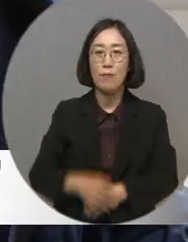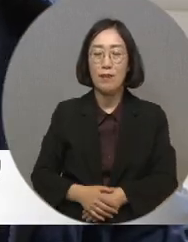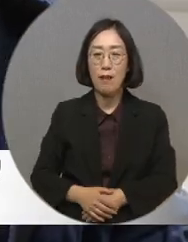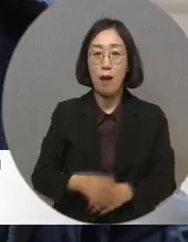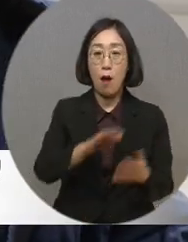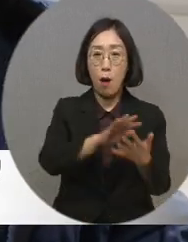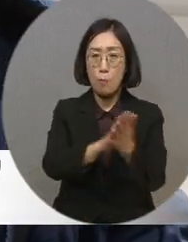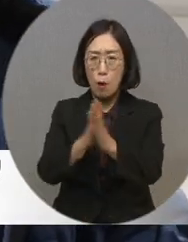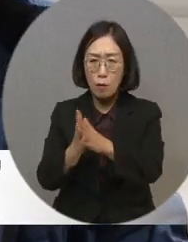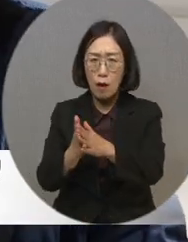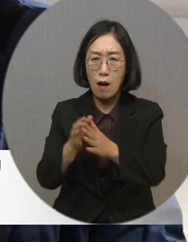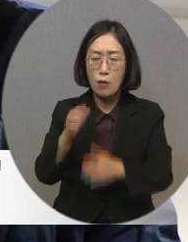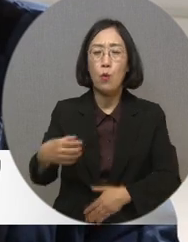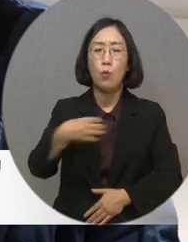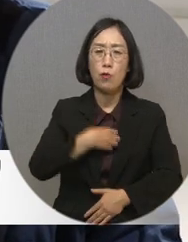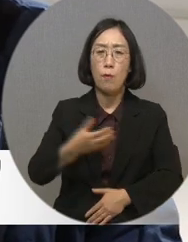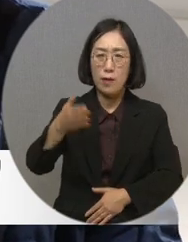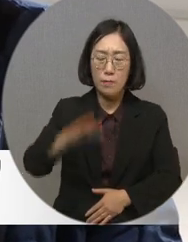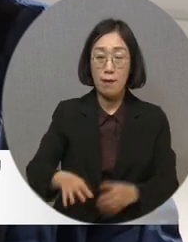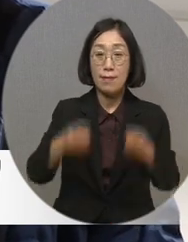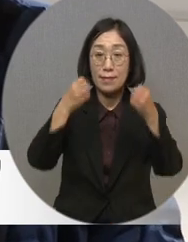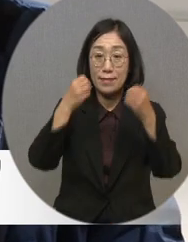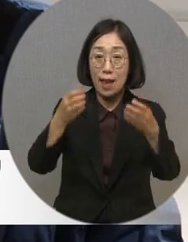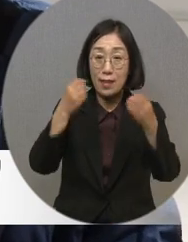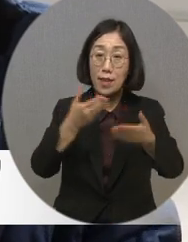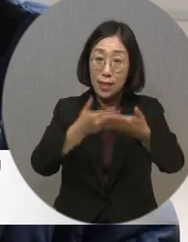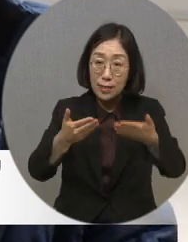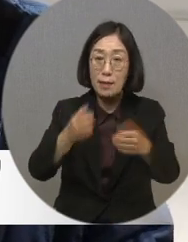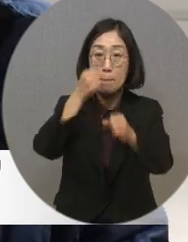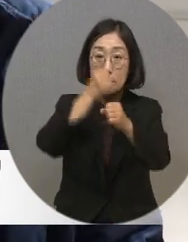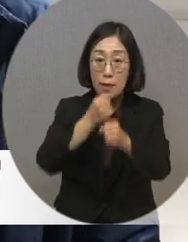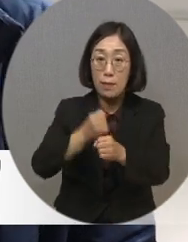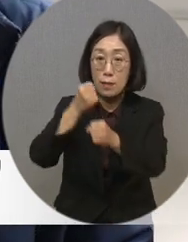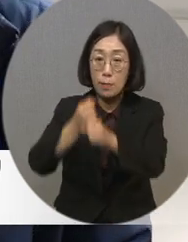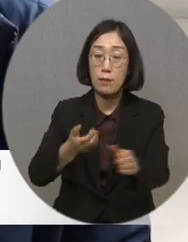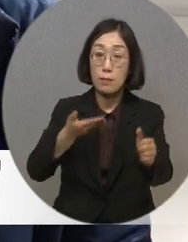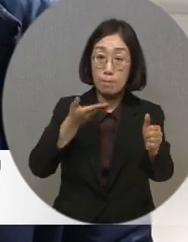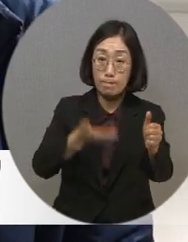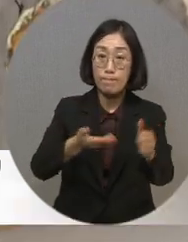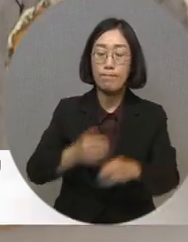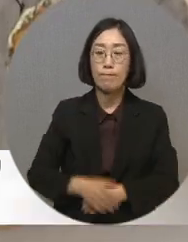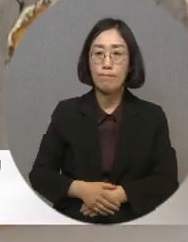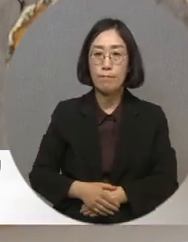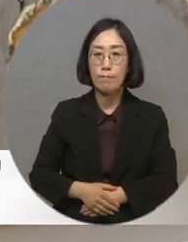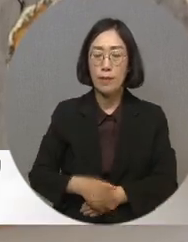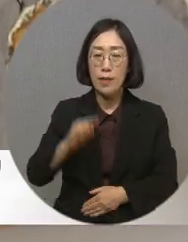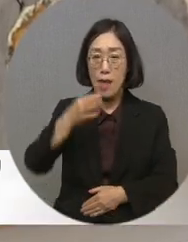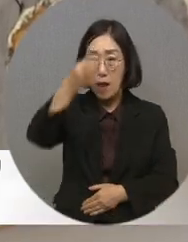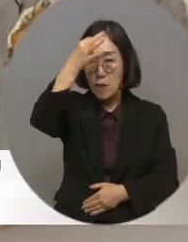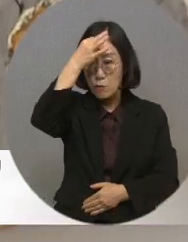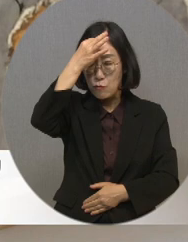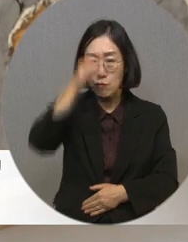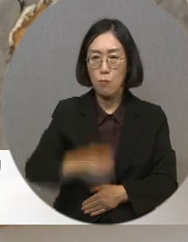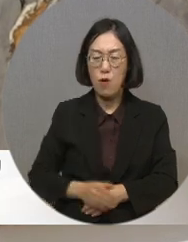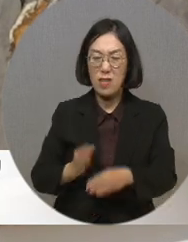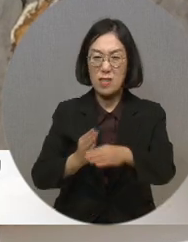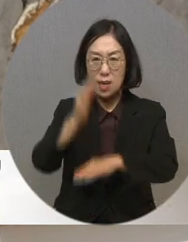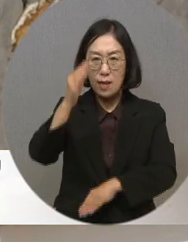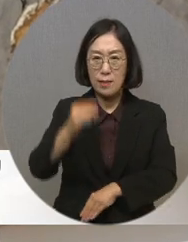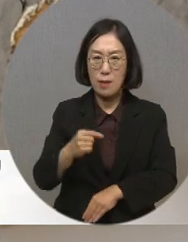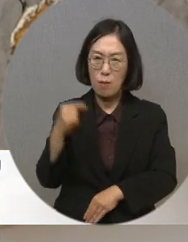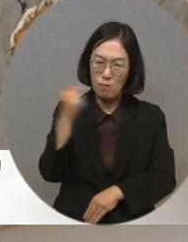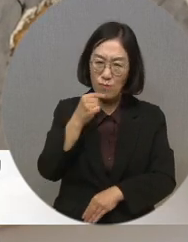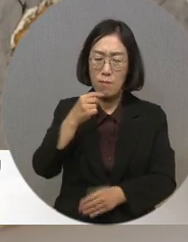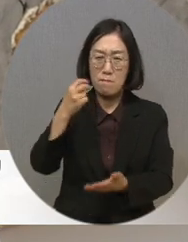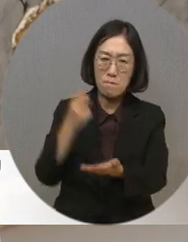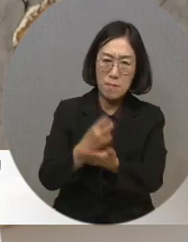변화와 위험을 감수해오며 매번 새로운 작품을 선보이는 그의 작품 세계는 예술이 보여주는 지나치게